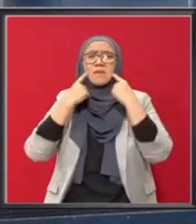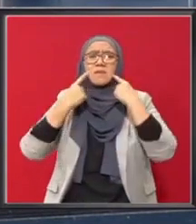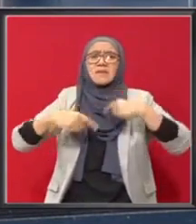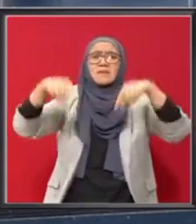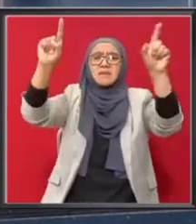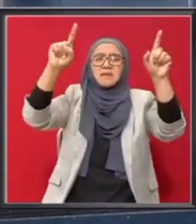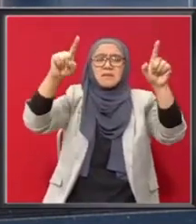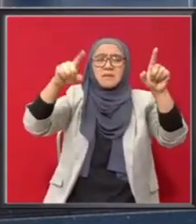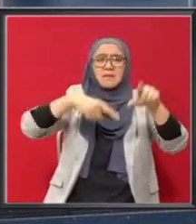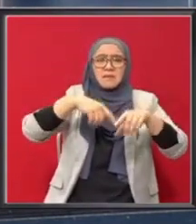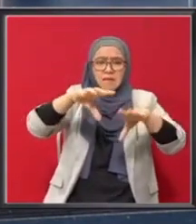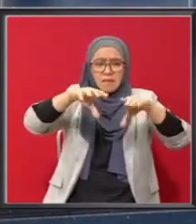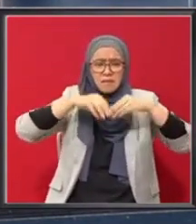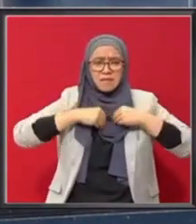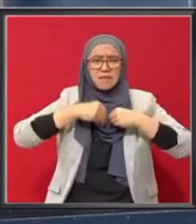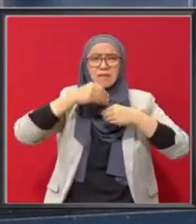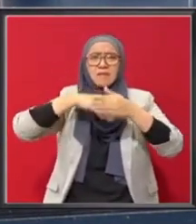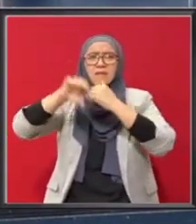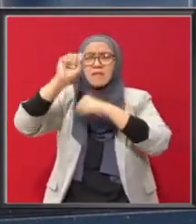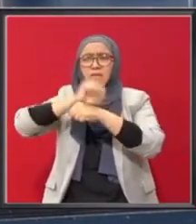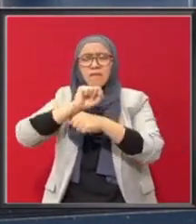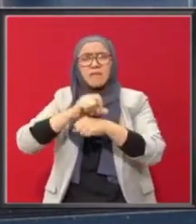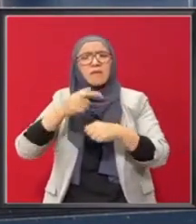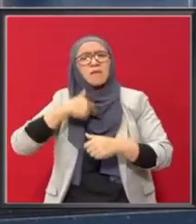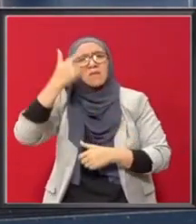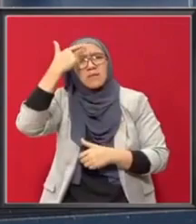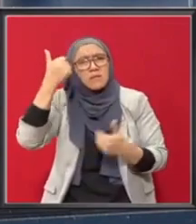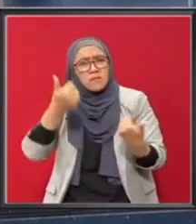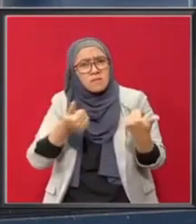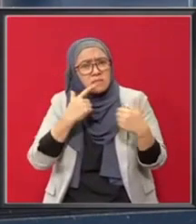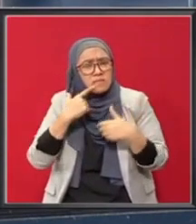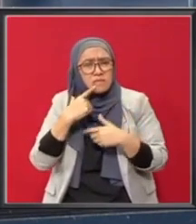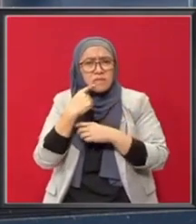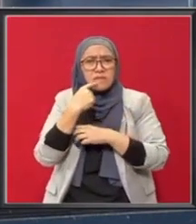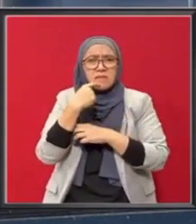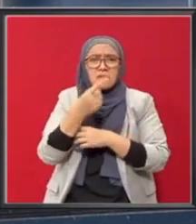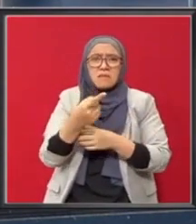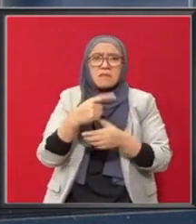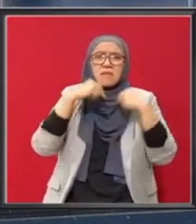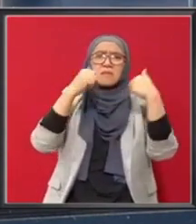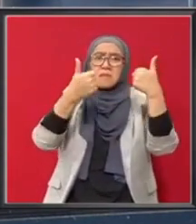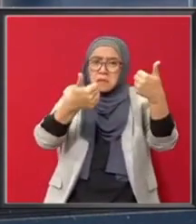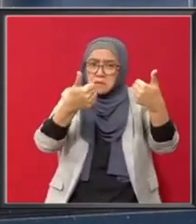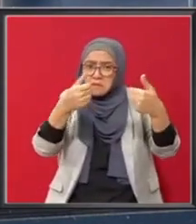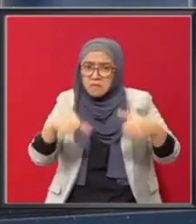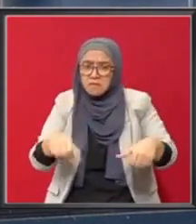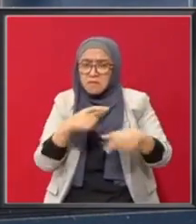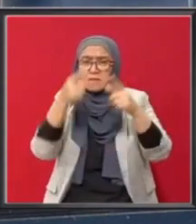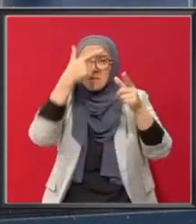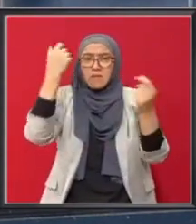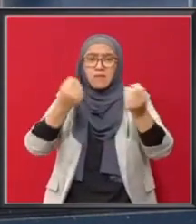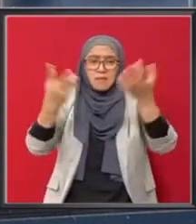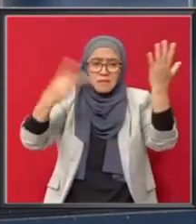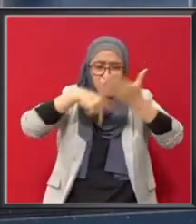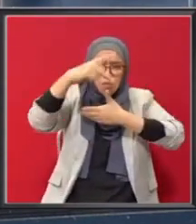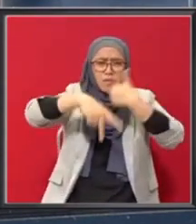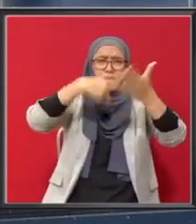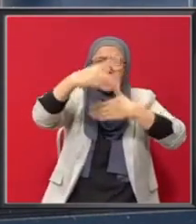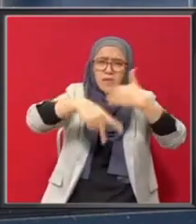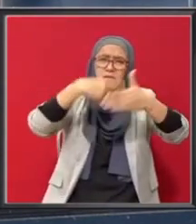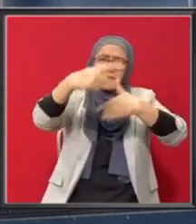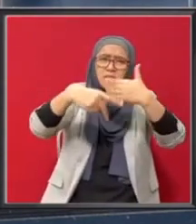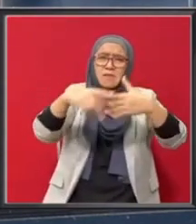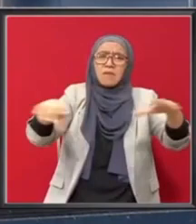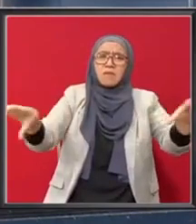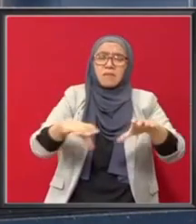tahu kekhanan karena banyak yang program-program dijalankan tetapi majikan minus memalukan